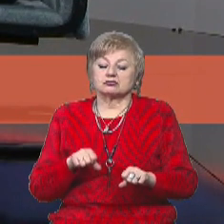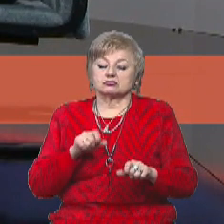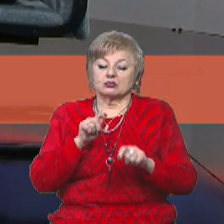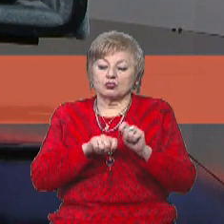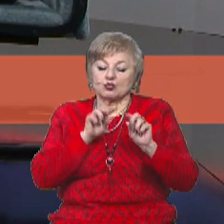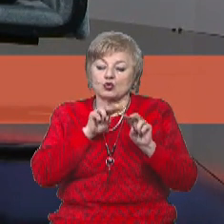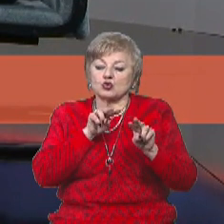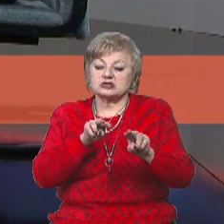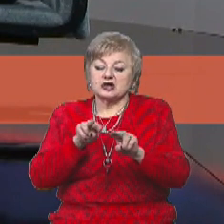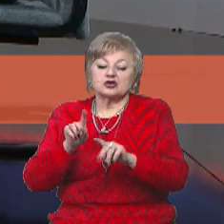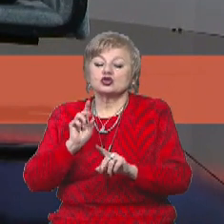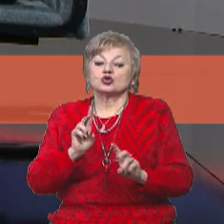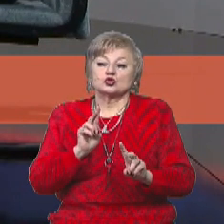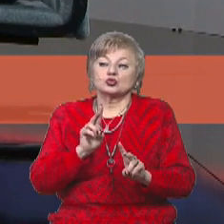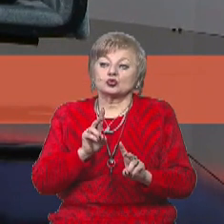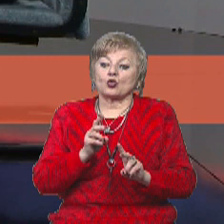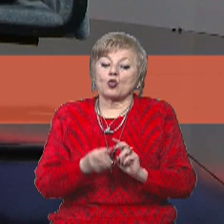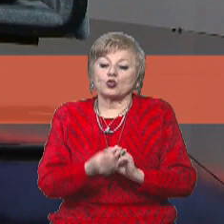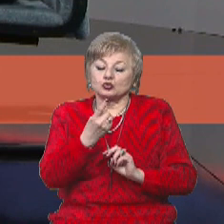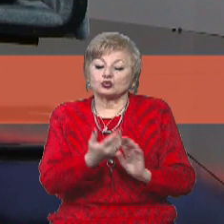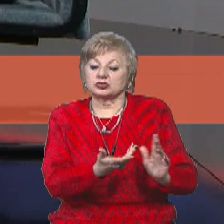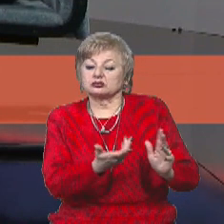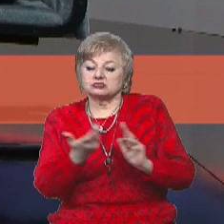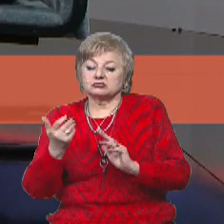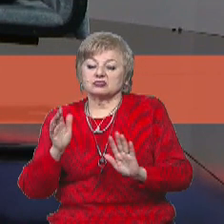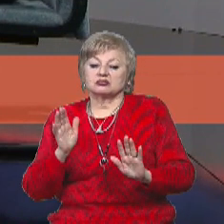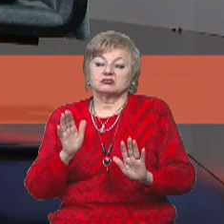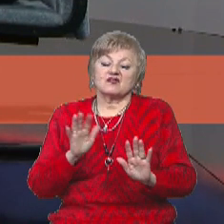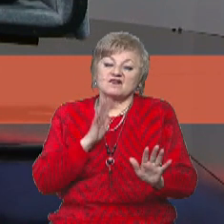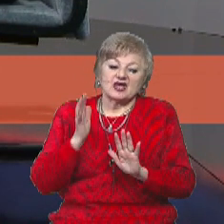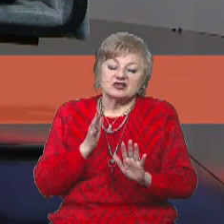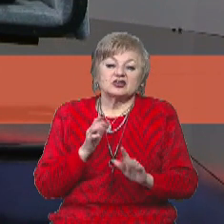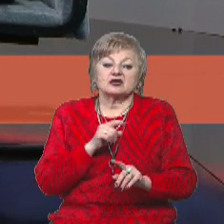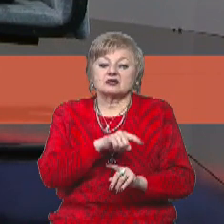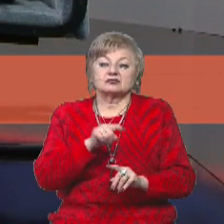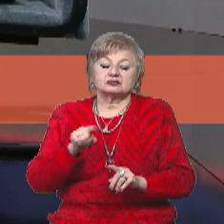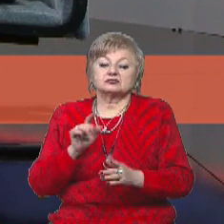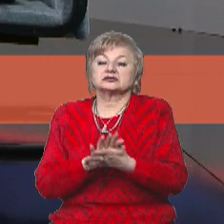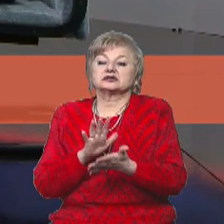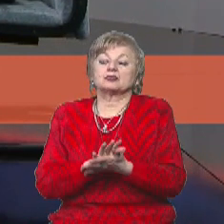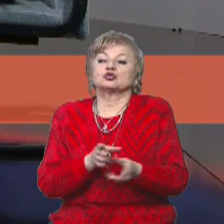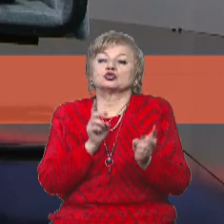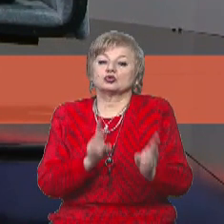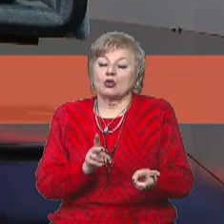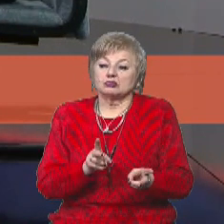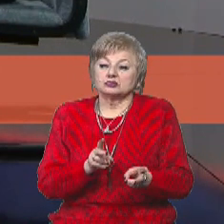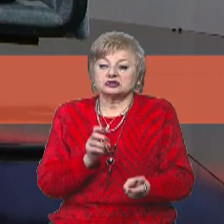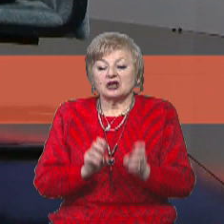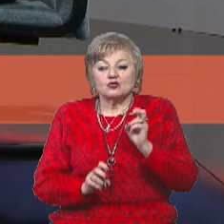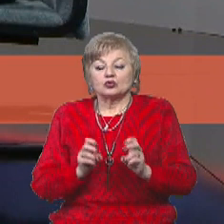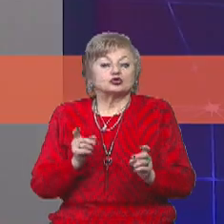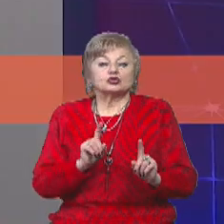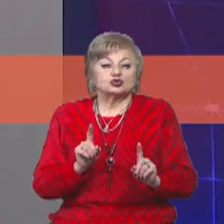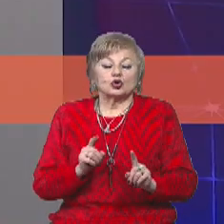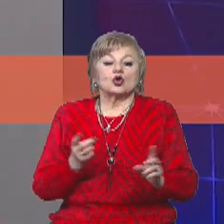відслідковувати, визначати, хто саме ну, є, скажімо, генератором цього забруднення. Тому що ну,